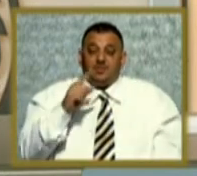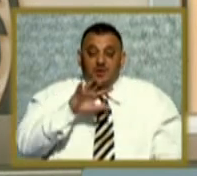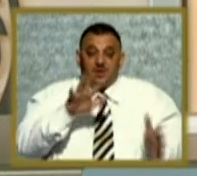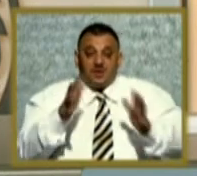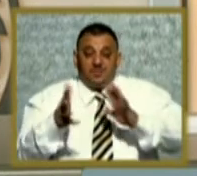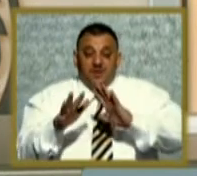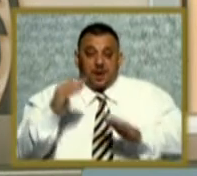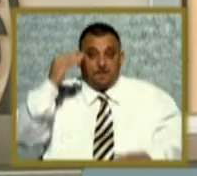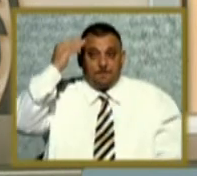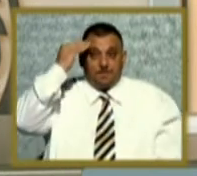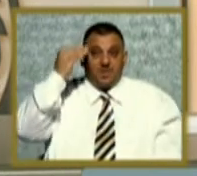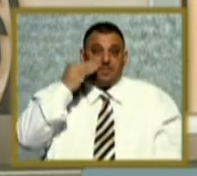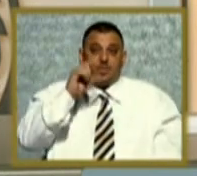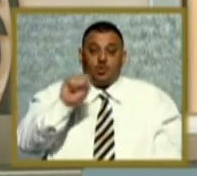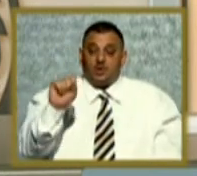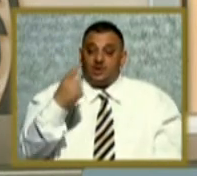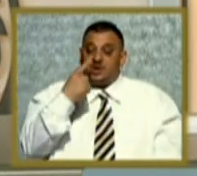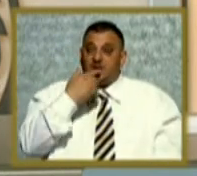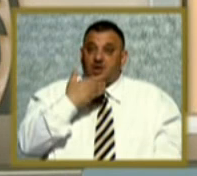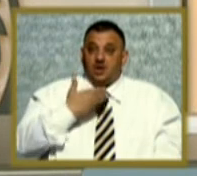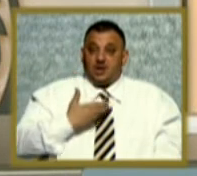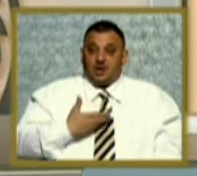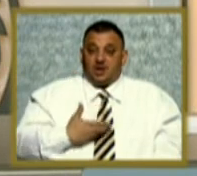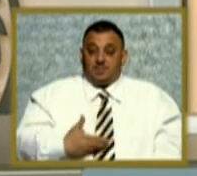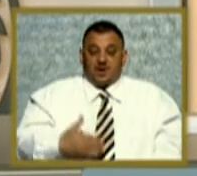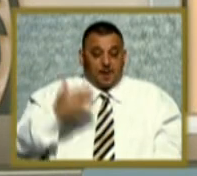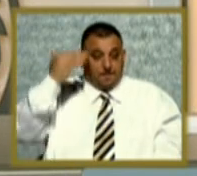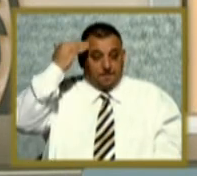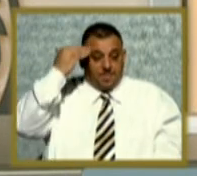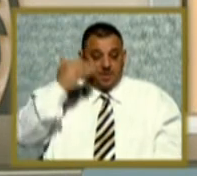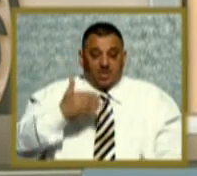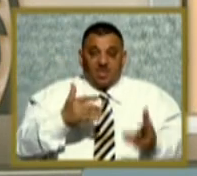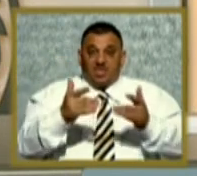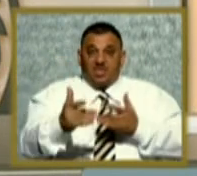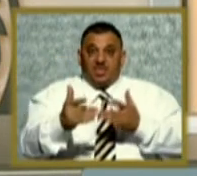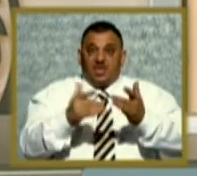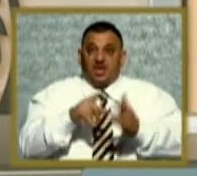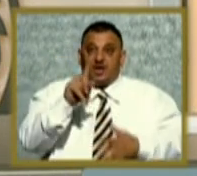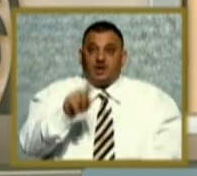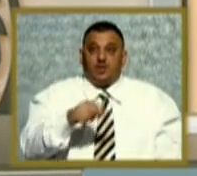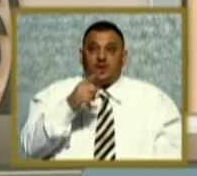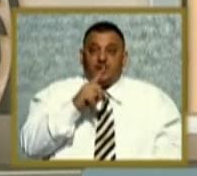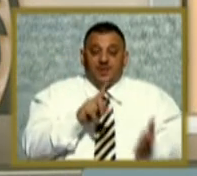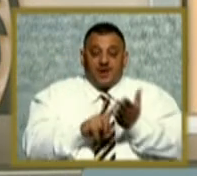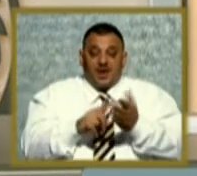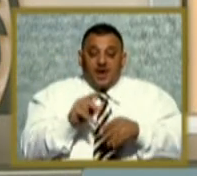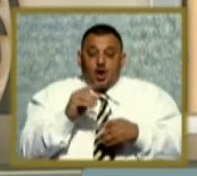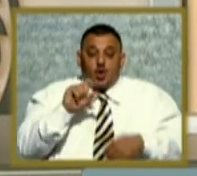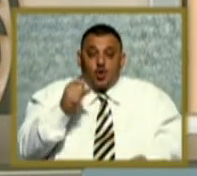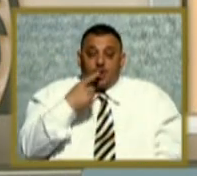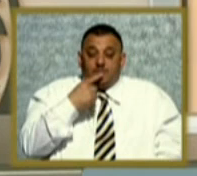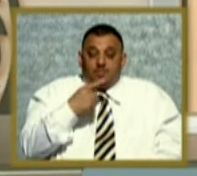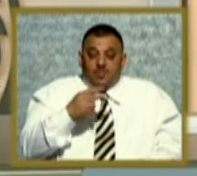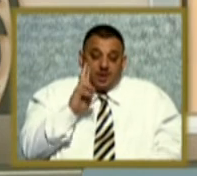عند الناس ما يتعلق في قضية اضطراب الدورة عند المرأة، وهو مشكل صحيح، لكن دم الحيض يختلف عن دم الاستحاضة.